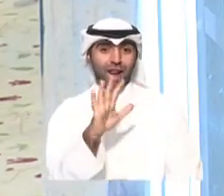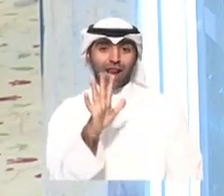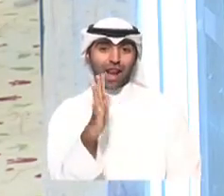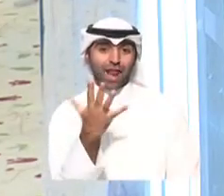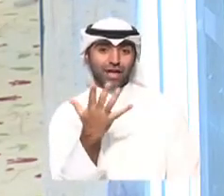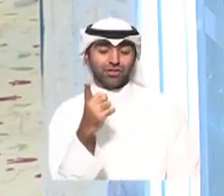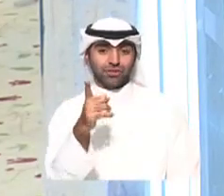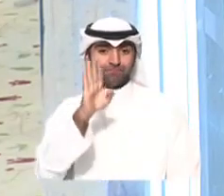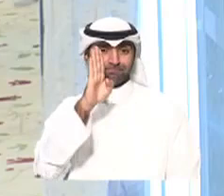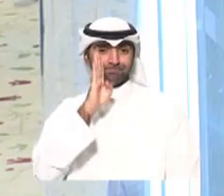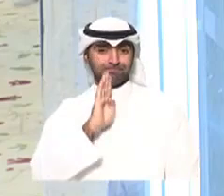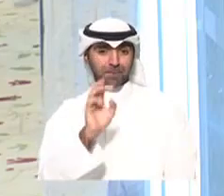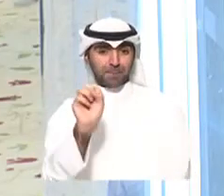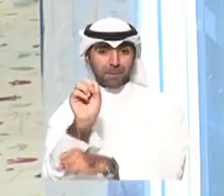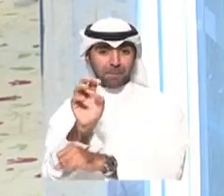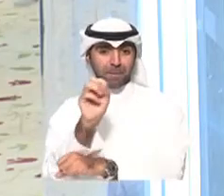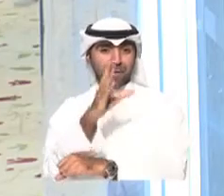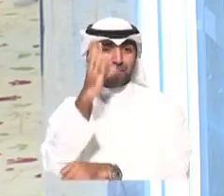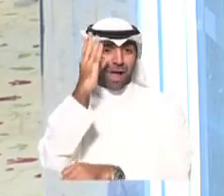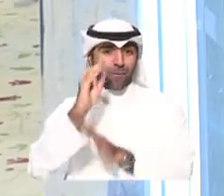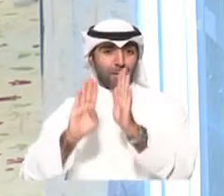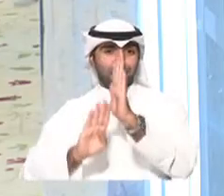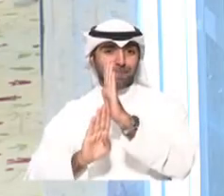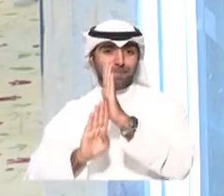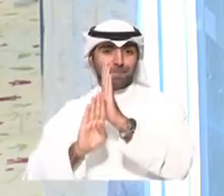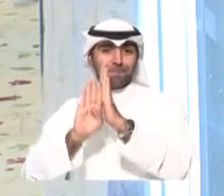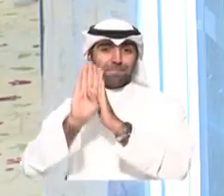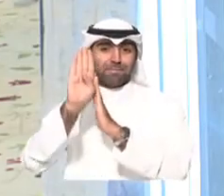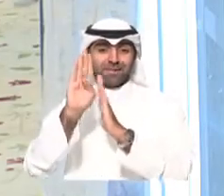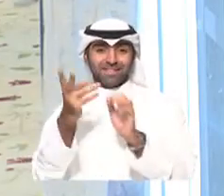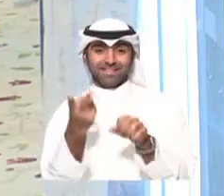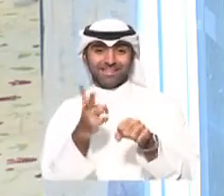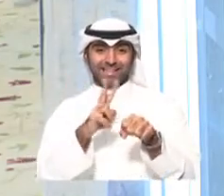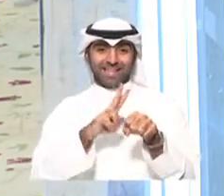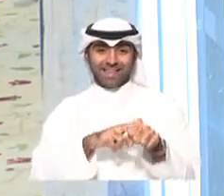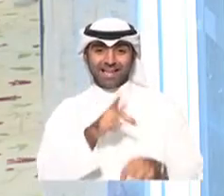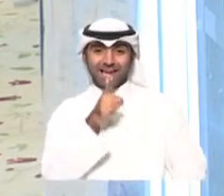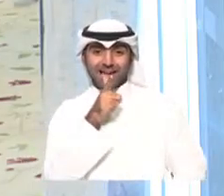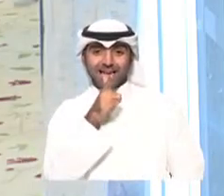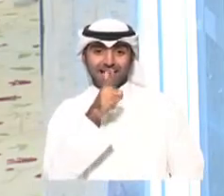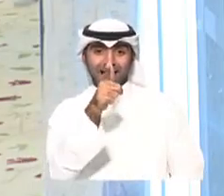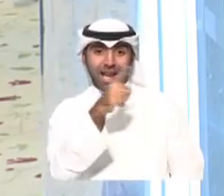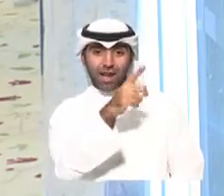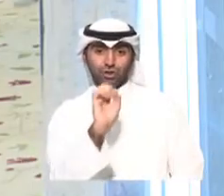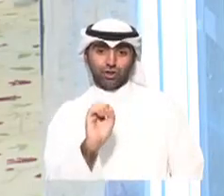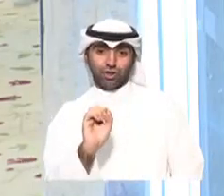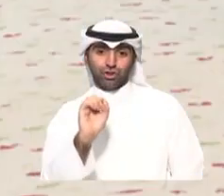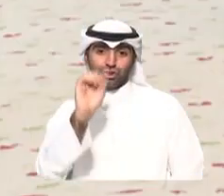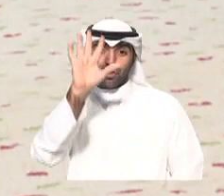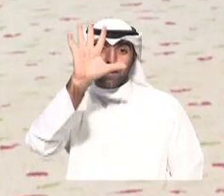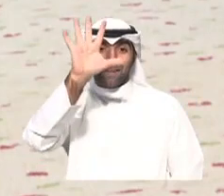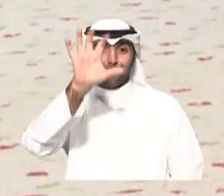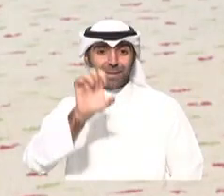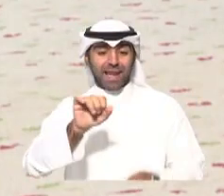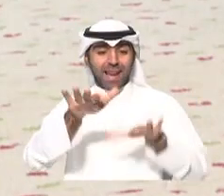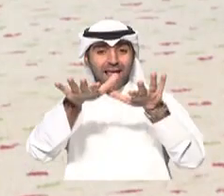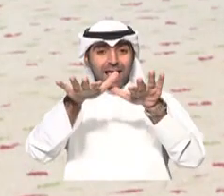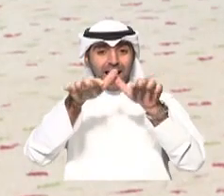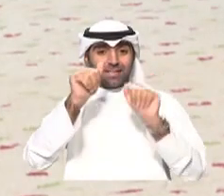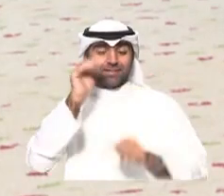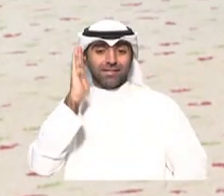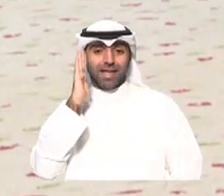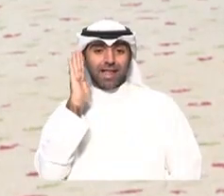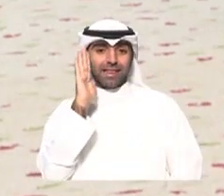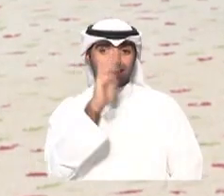كله من العنصر النسائي، وما راح يكون هناك في أي مبيت، فأتوقع أنه راح يكون هناك في إقبال شديد. سيبدأ